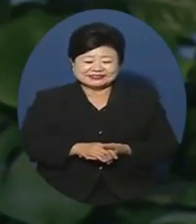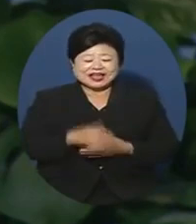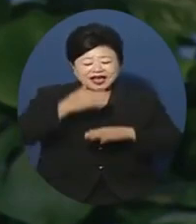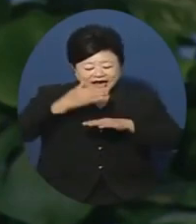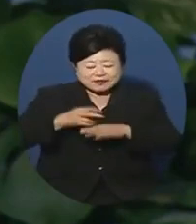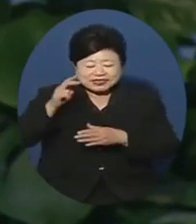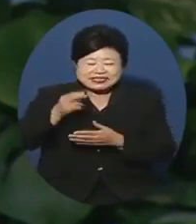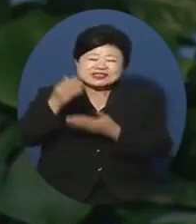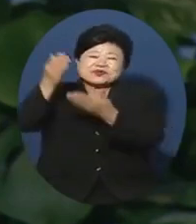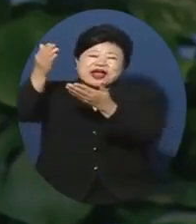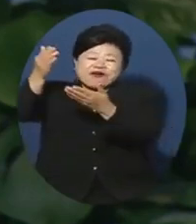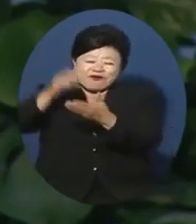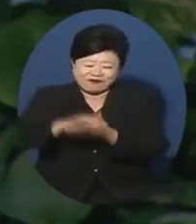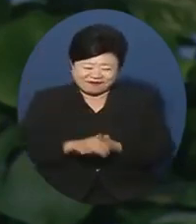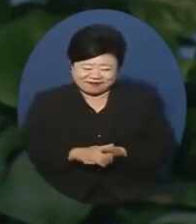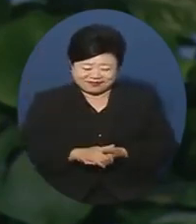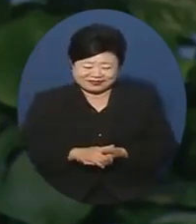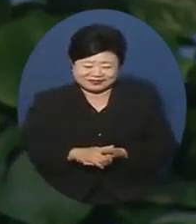감사 찬송하고